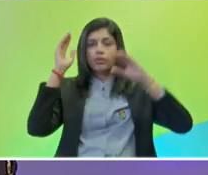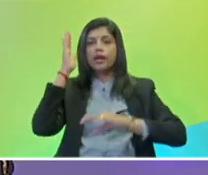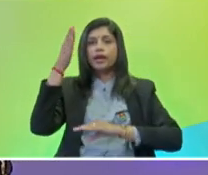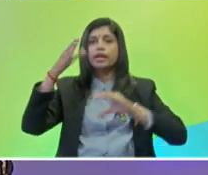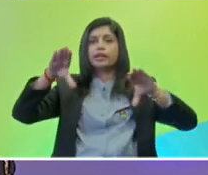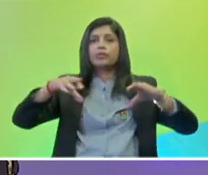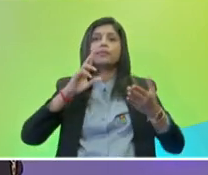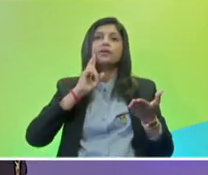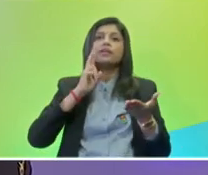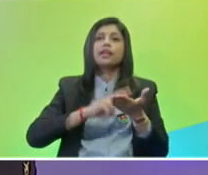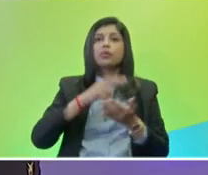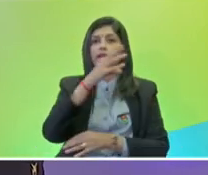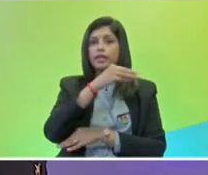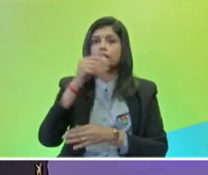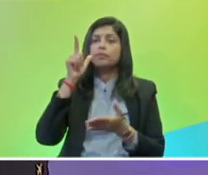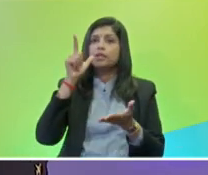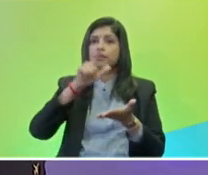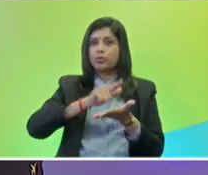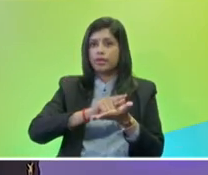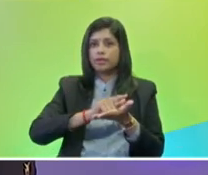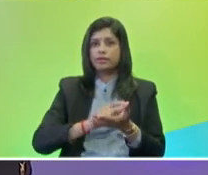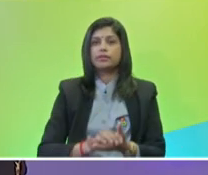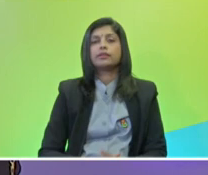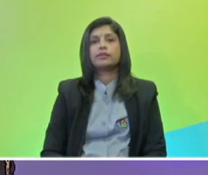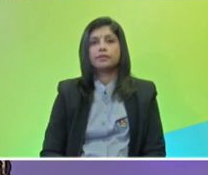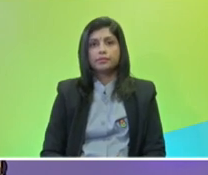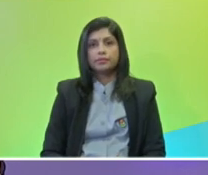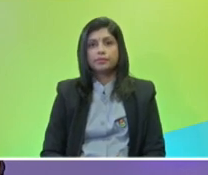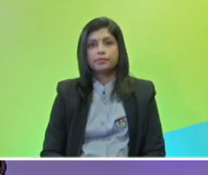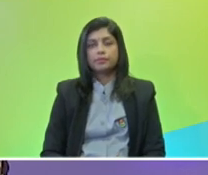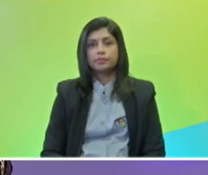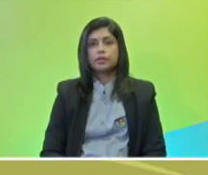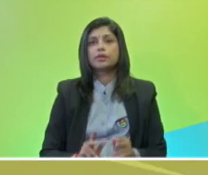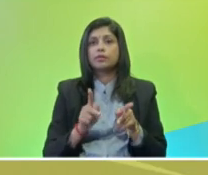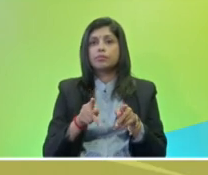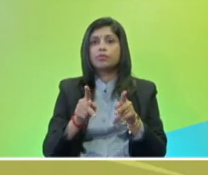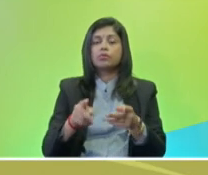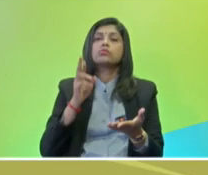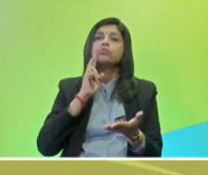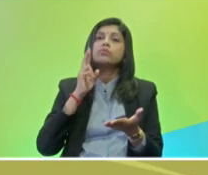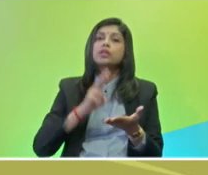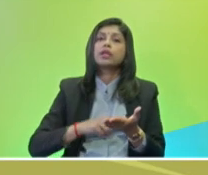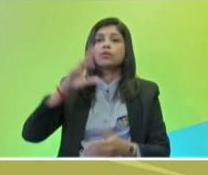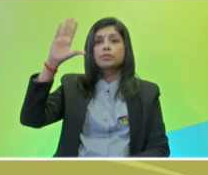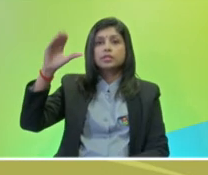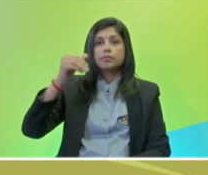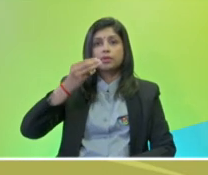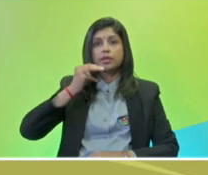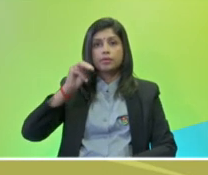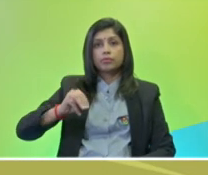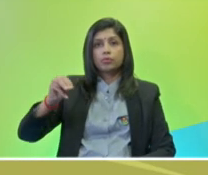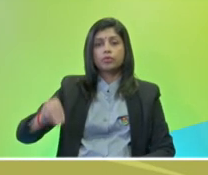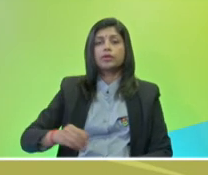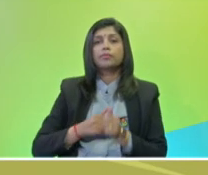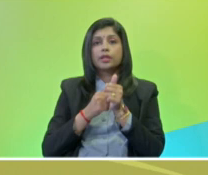laporan Oke untuk perekojan adalah proses pencapaian murid berdasarkan tahap penguasaan yang telah